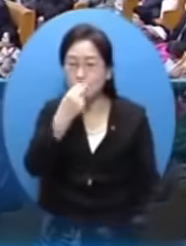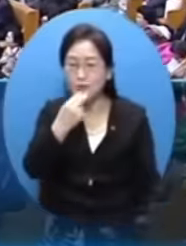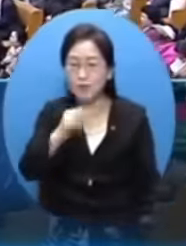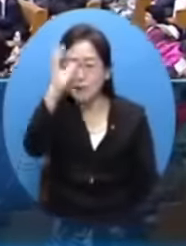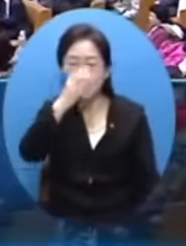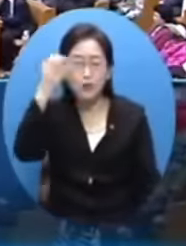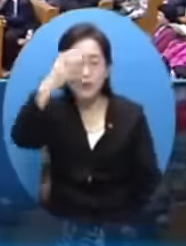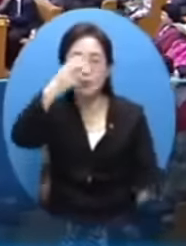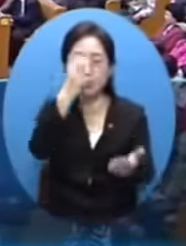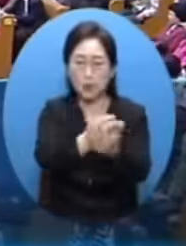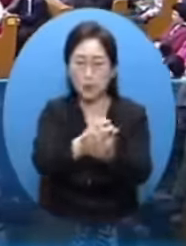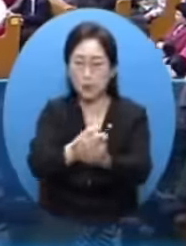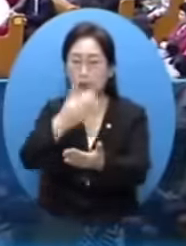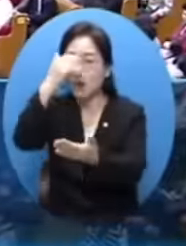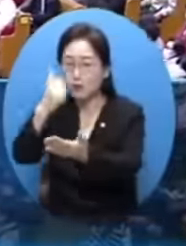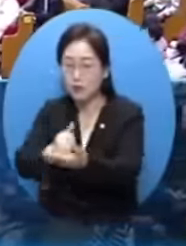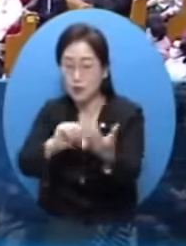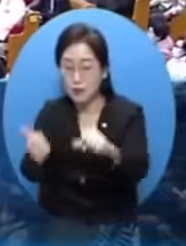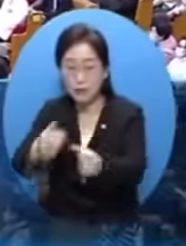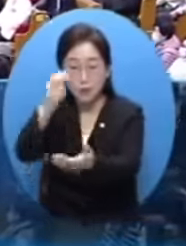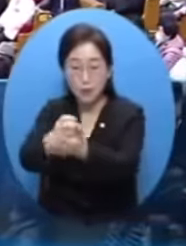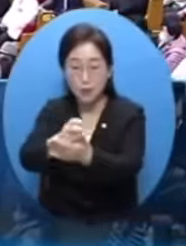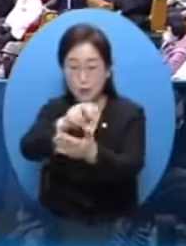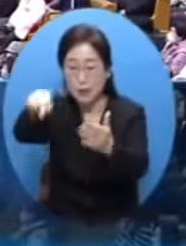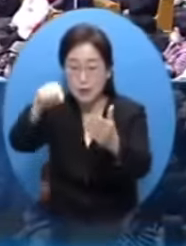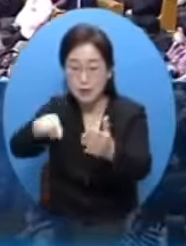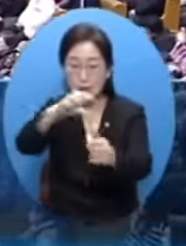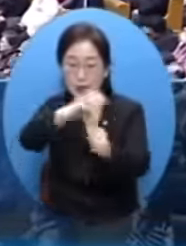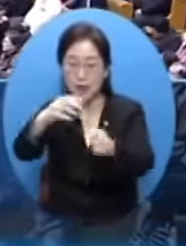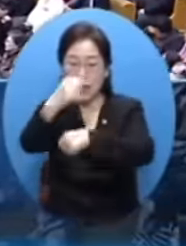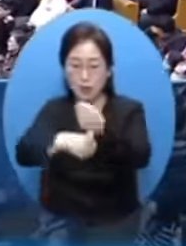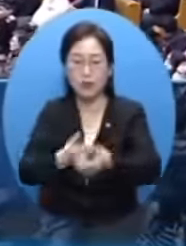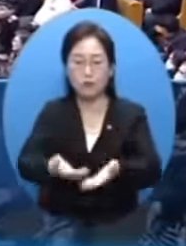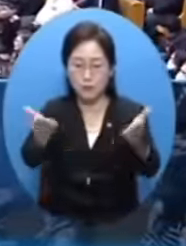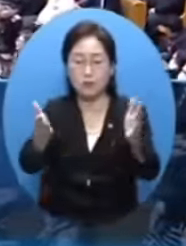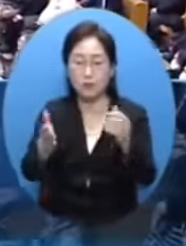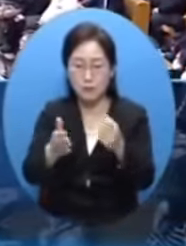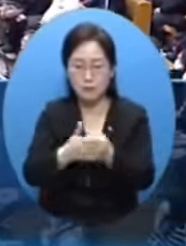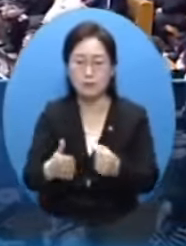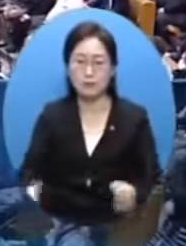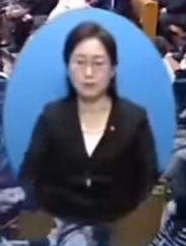성령의 법이 죄와 사망의 법에서 너를 해방하였습니다.